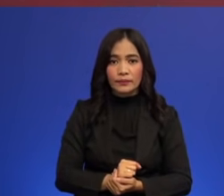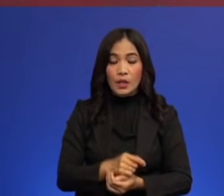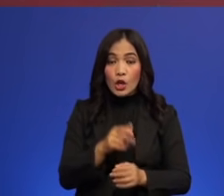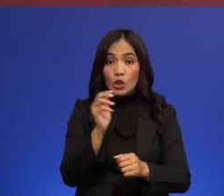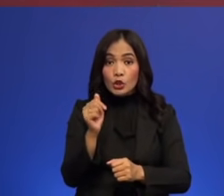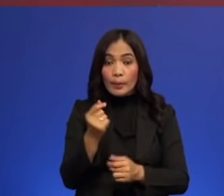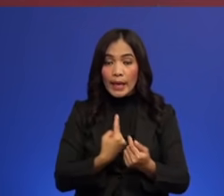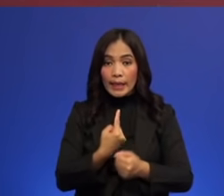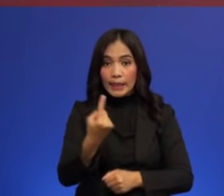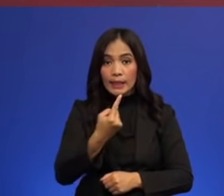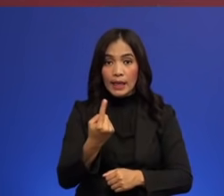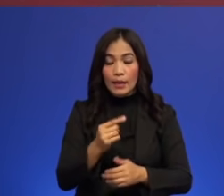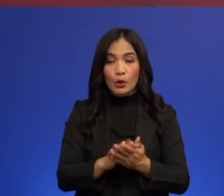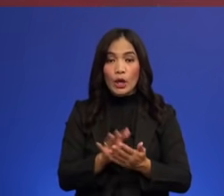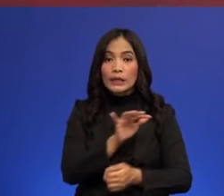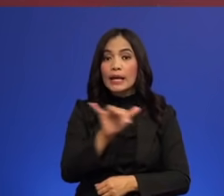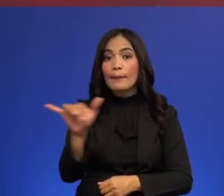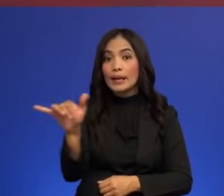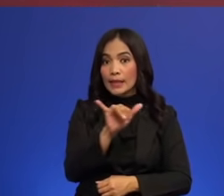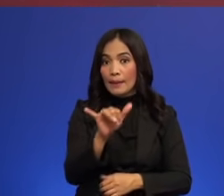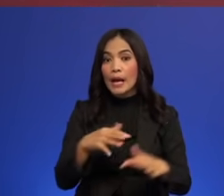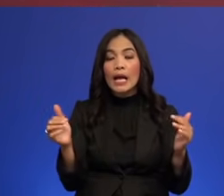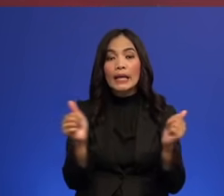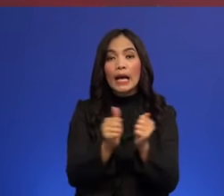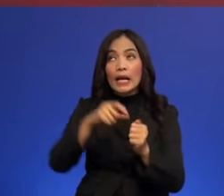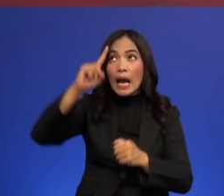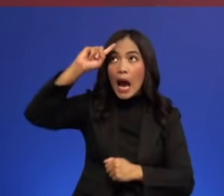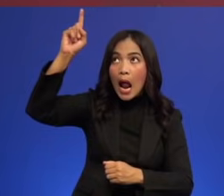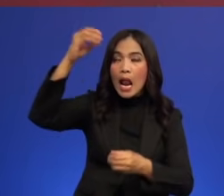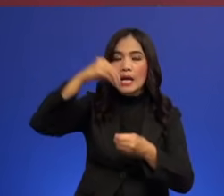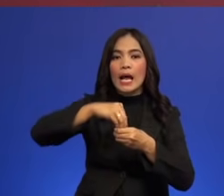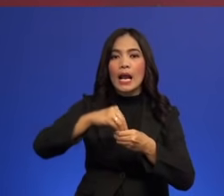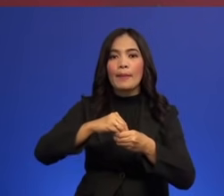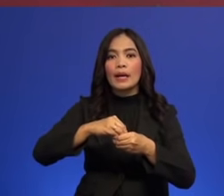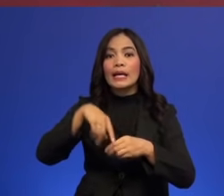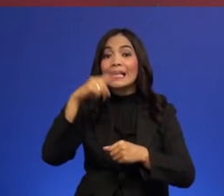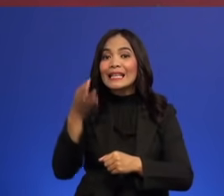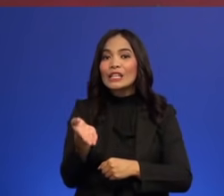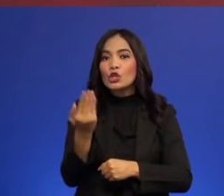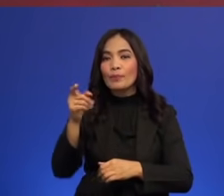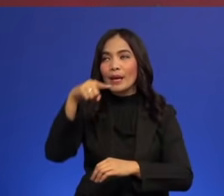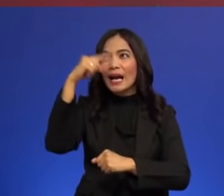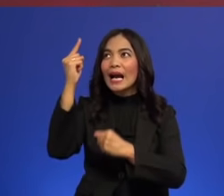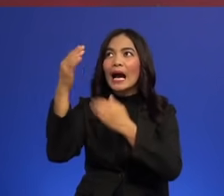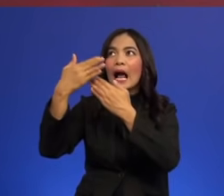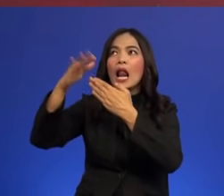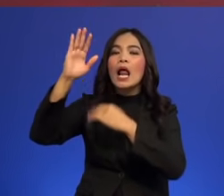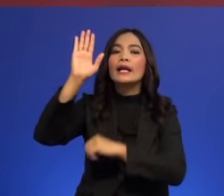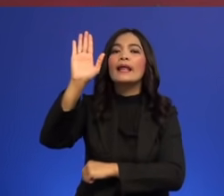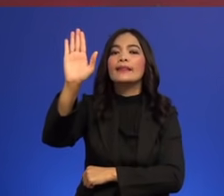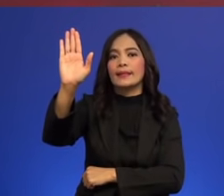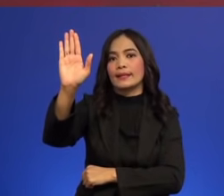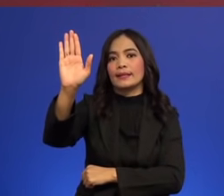Supaya kita boleh bersama-sama dengan Allah di dalam kekekalan nanti.